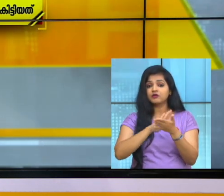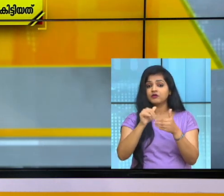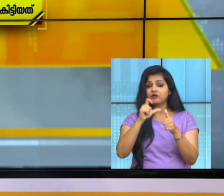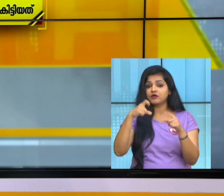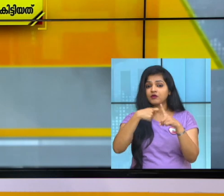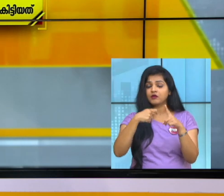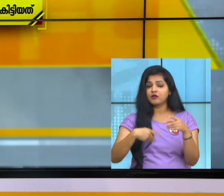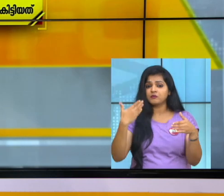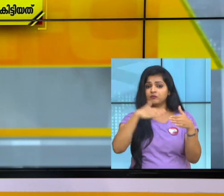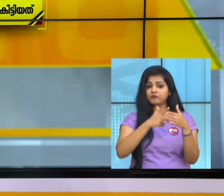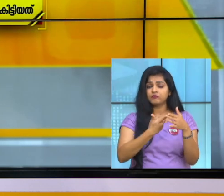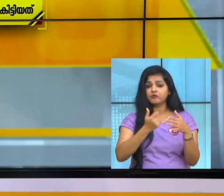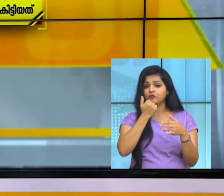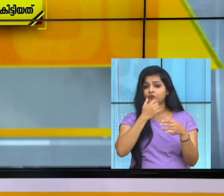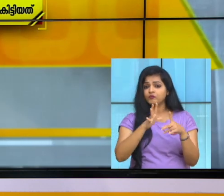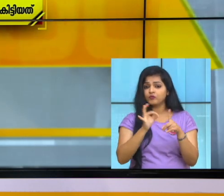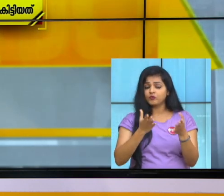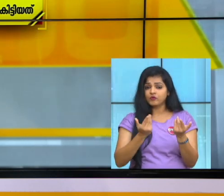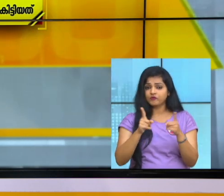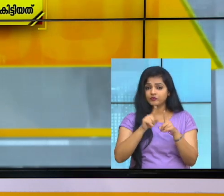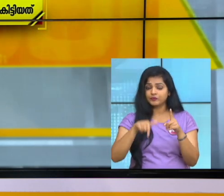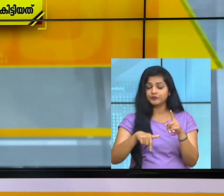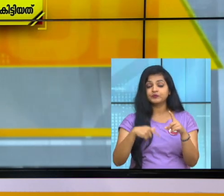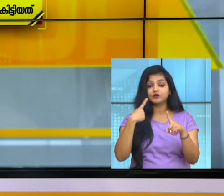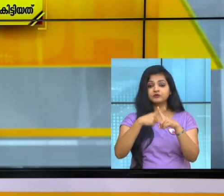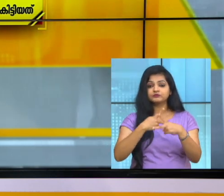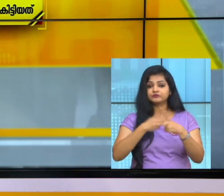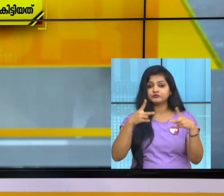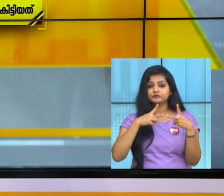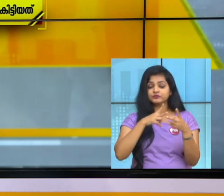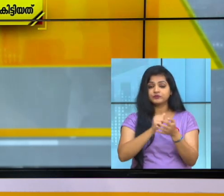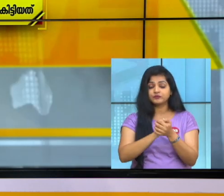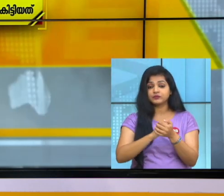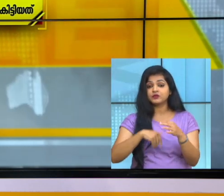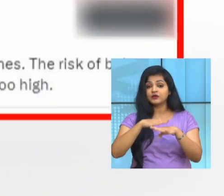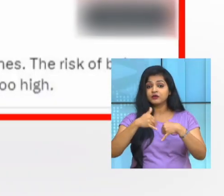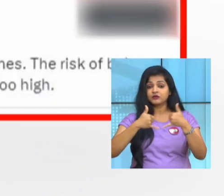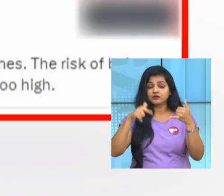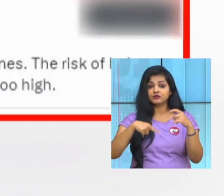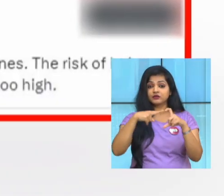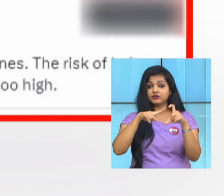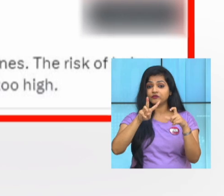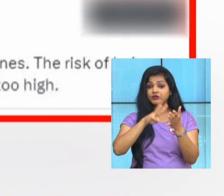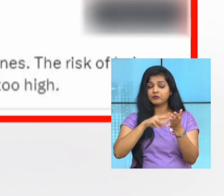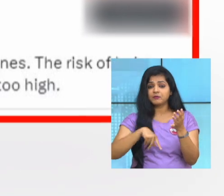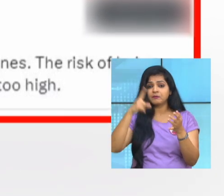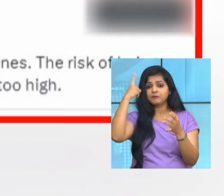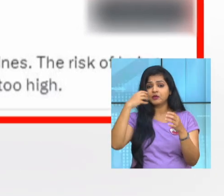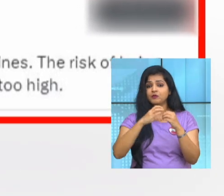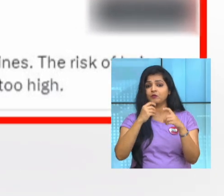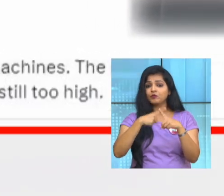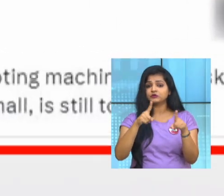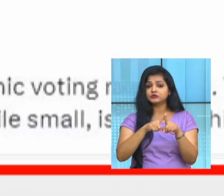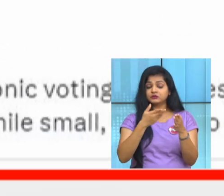US തെരഞ്ഞെടുപ്പുമായി ബന്ധപ്പെട്ട് ഇലോൺ മസ്ക് എക്സിൽ കുറിച്ചത്. ഇന്ത്യയിലെ EVM ബ്ലാക്ക് ബോക്സ് ആണെന്നും പരിശോധിക്കാൻ ആരെയും അനുവദിക്കില്ല എന്നും രാഹുൽ ഗാന്ധി